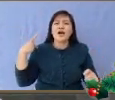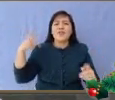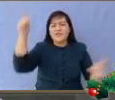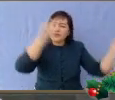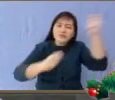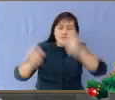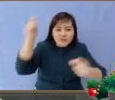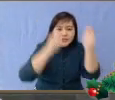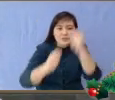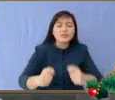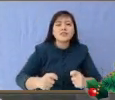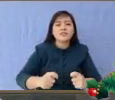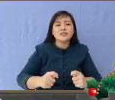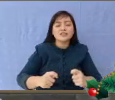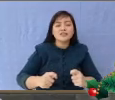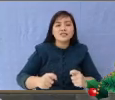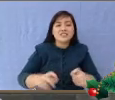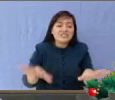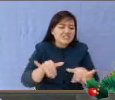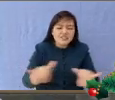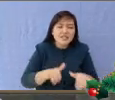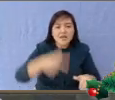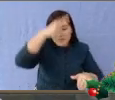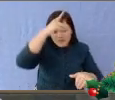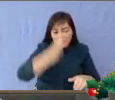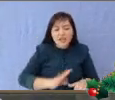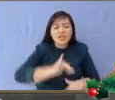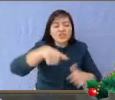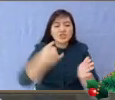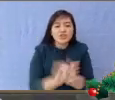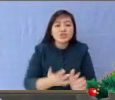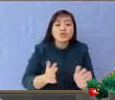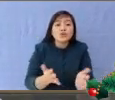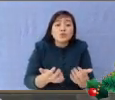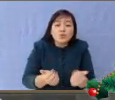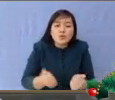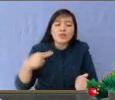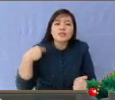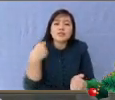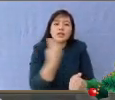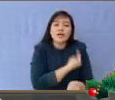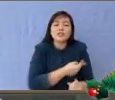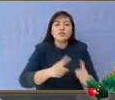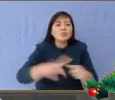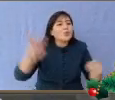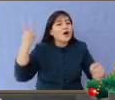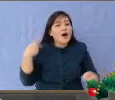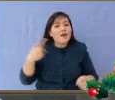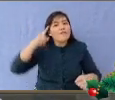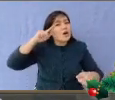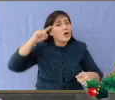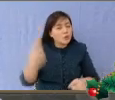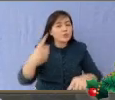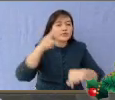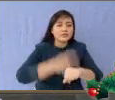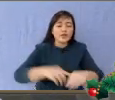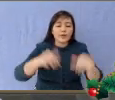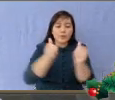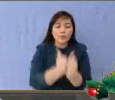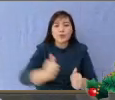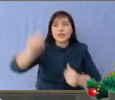gusto kang masolo ng Panginoon, ba't kinakailangan mo lamang ang tamang pananampalataya at huwag kang matatakot.